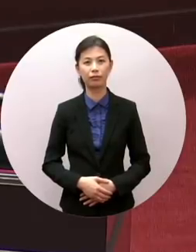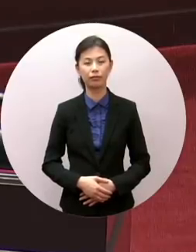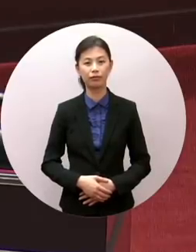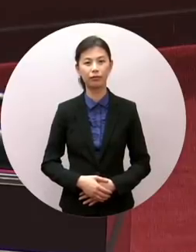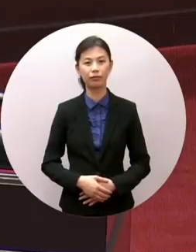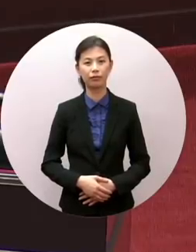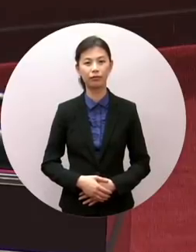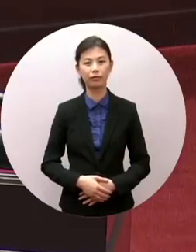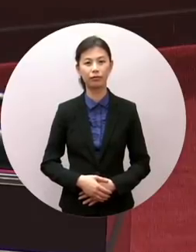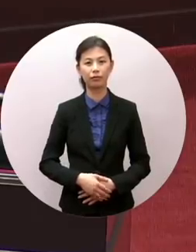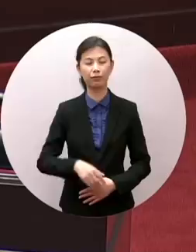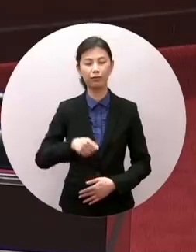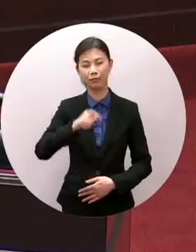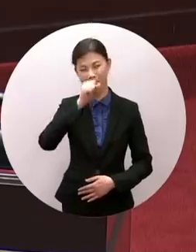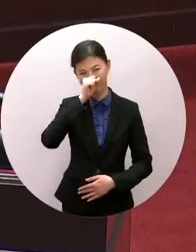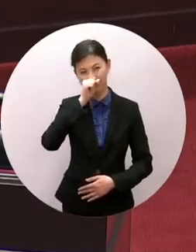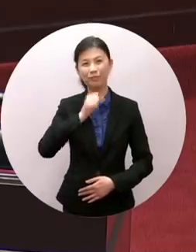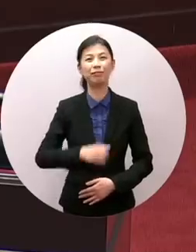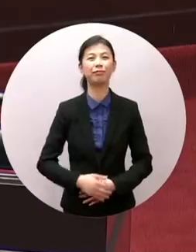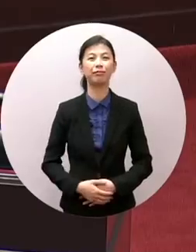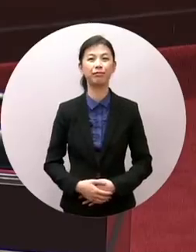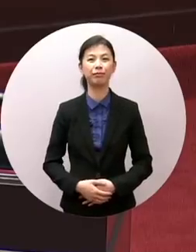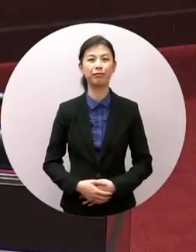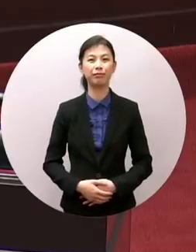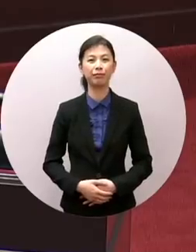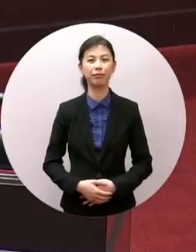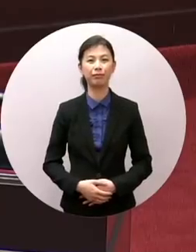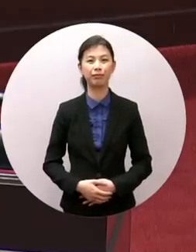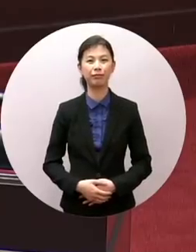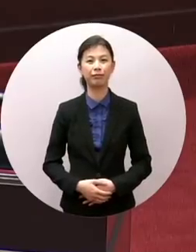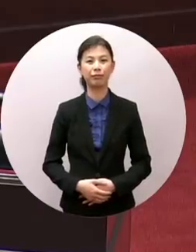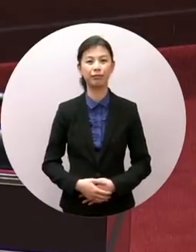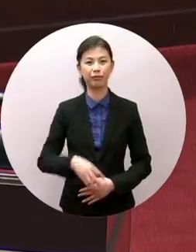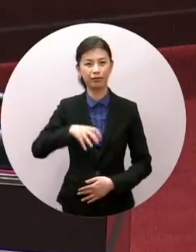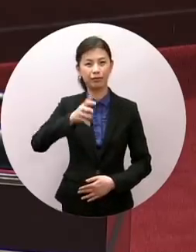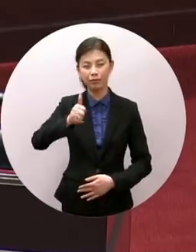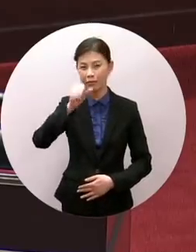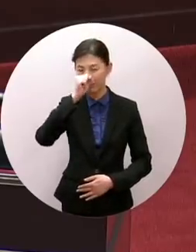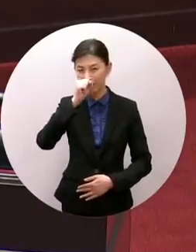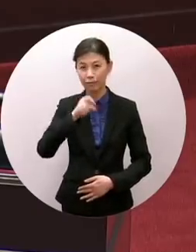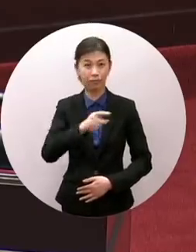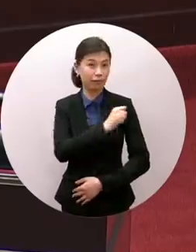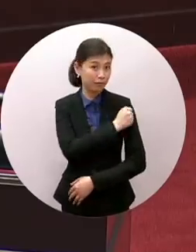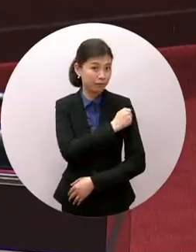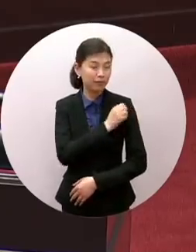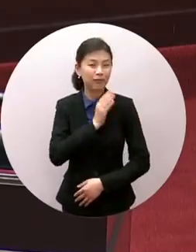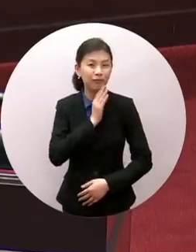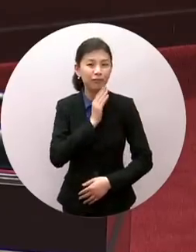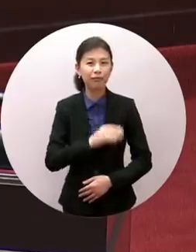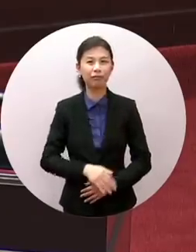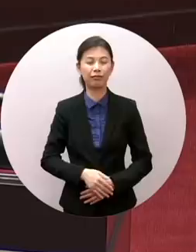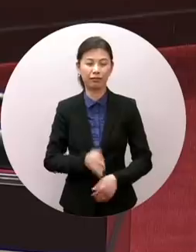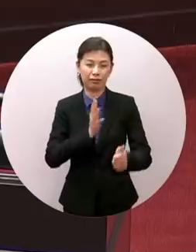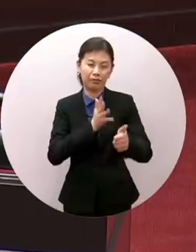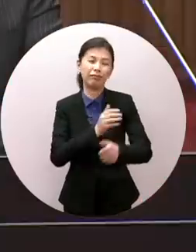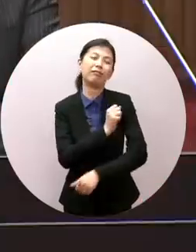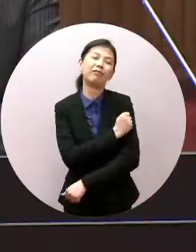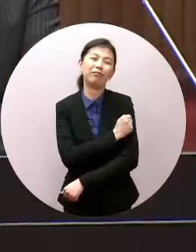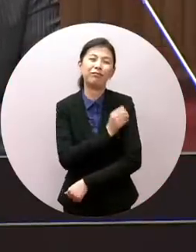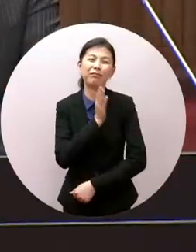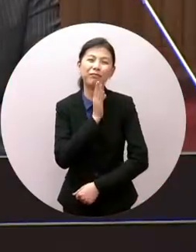院长好哈。 院长你好。 辛苦了哈。 委员好。 部长好哈，辛苦了哈。你家这损起来是真忝的